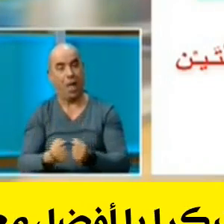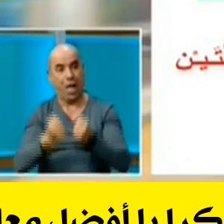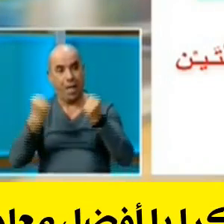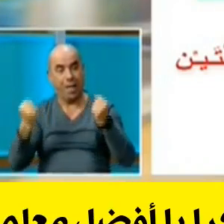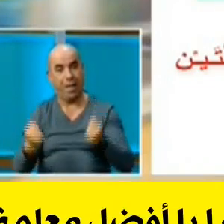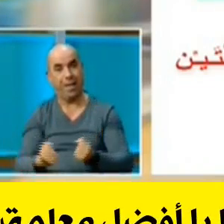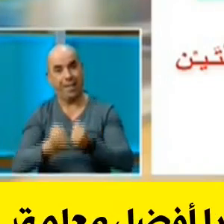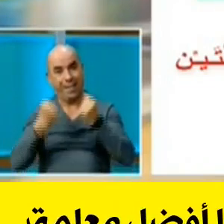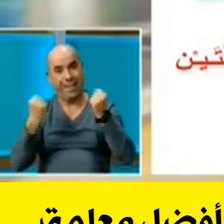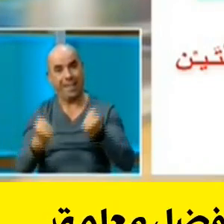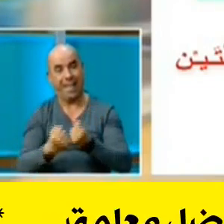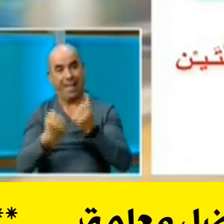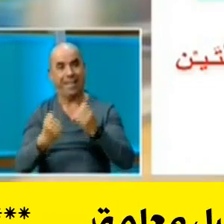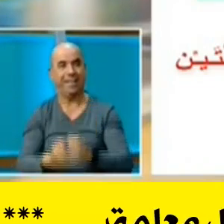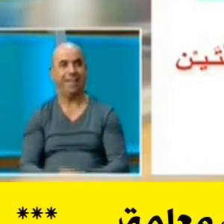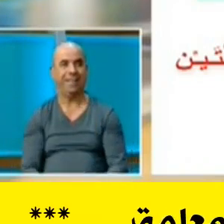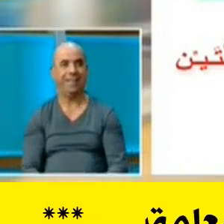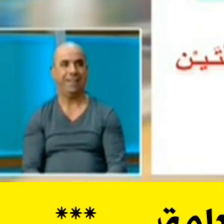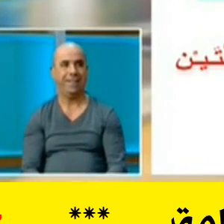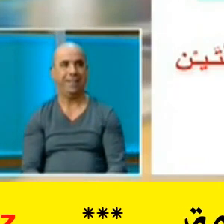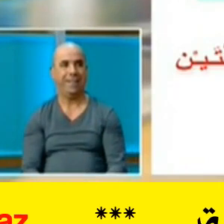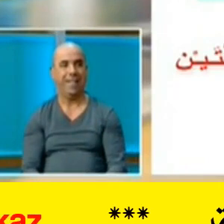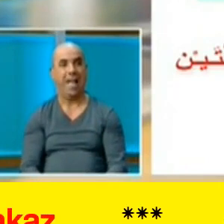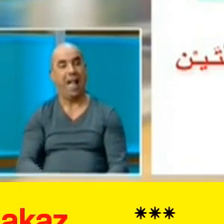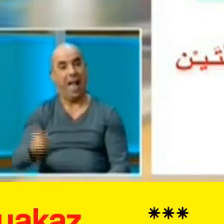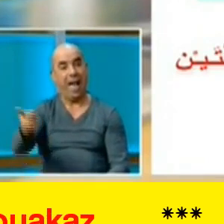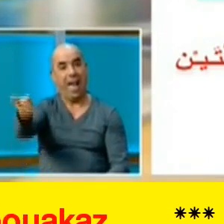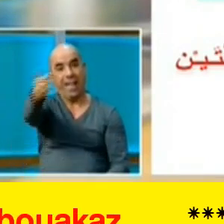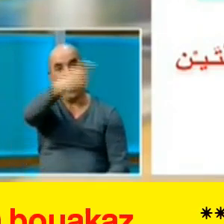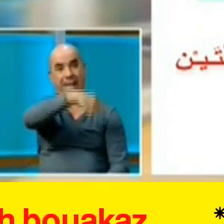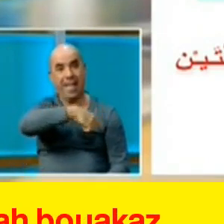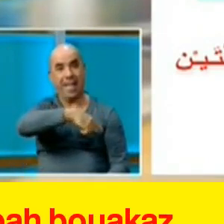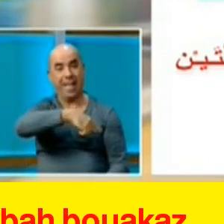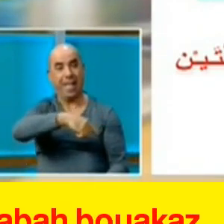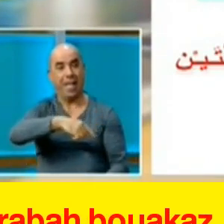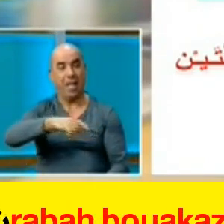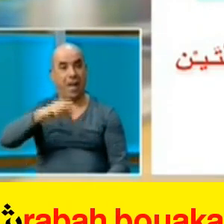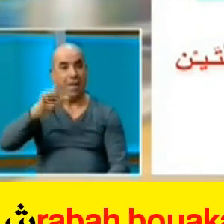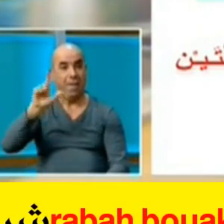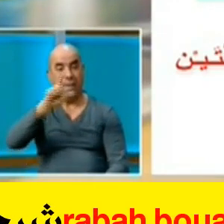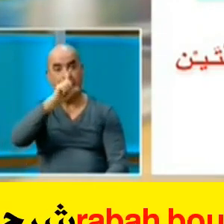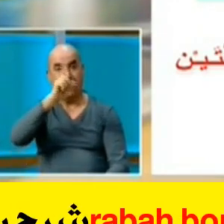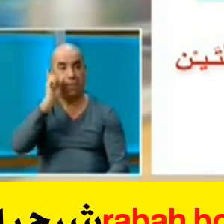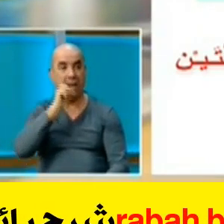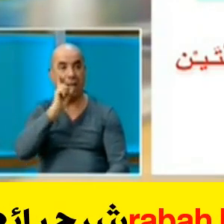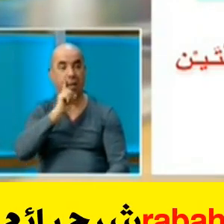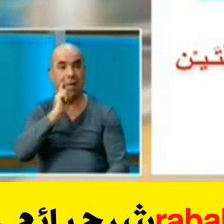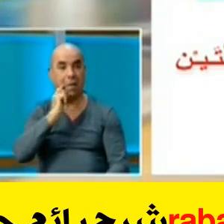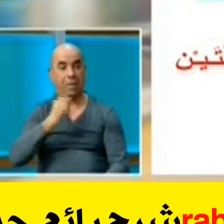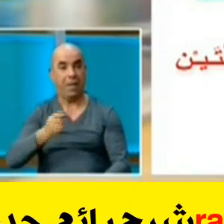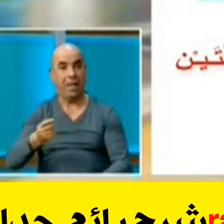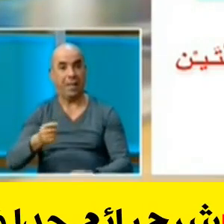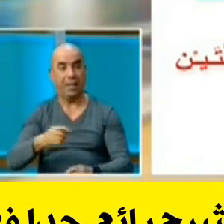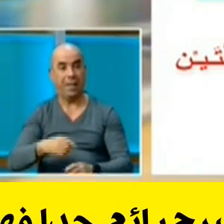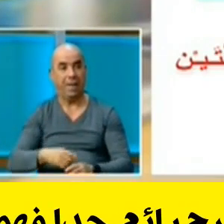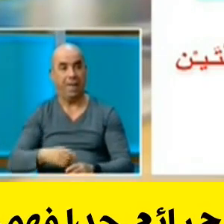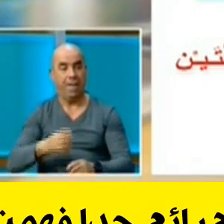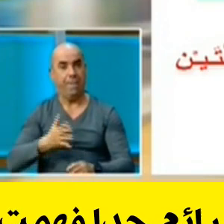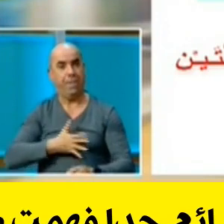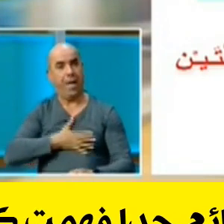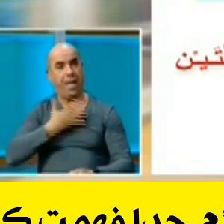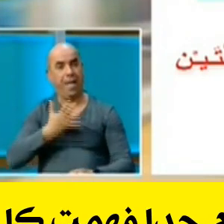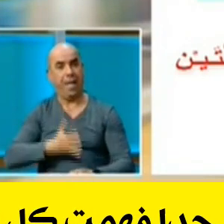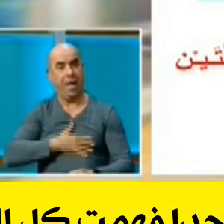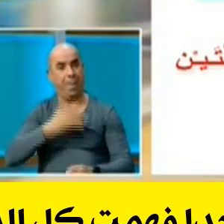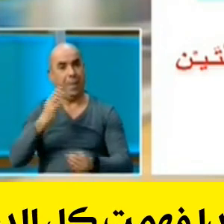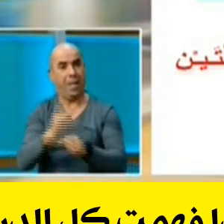اللذين اجتهدا. اللتين تستعمل للمؤنث المثنى في حالة النصب، فرحنا